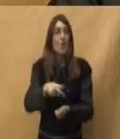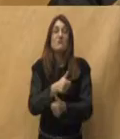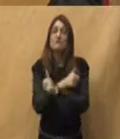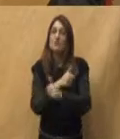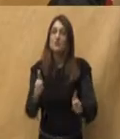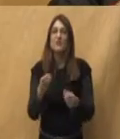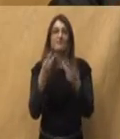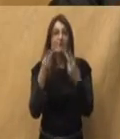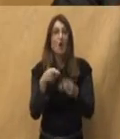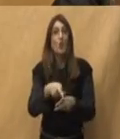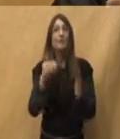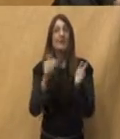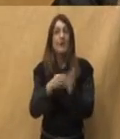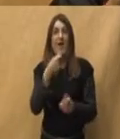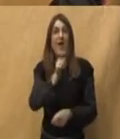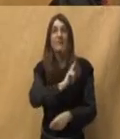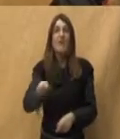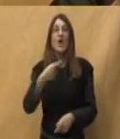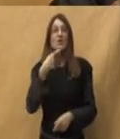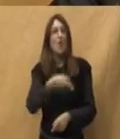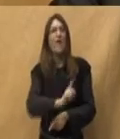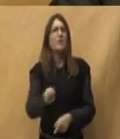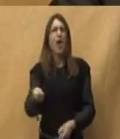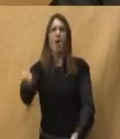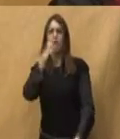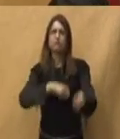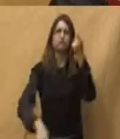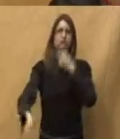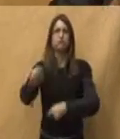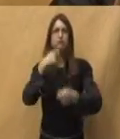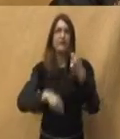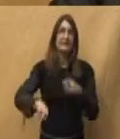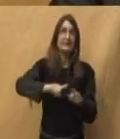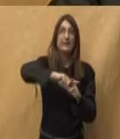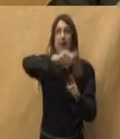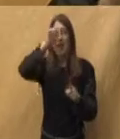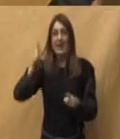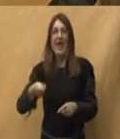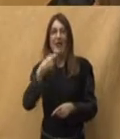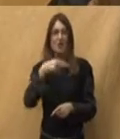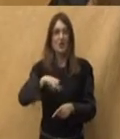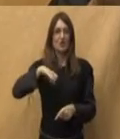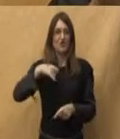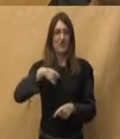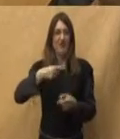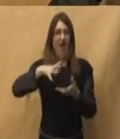namirnica. Trebaju jest. Niko ne kaže da ćete se najest. Ne morate cijeli dan jest čvarke. Ali ako